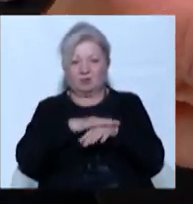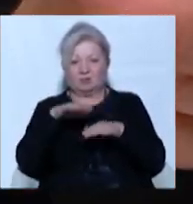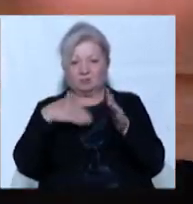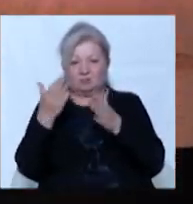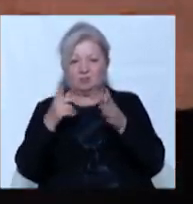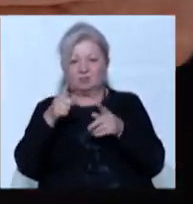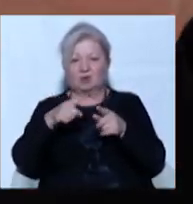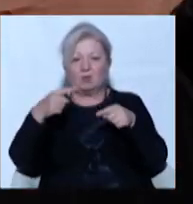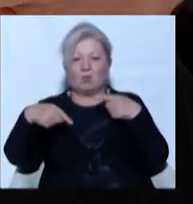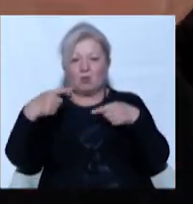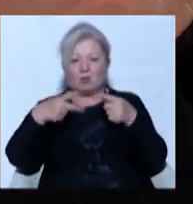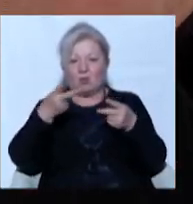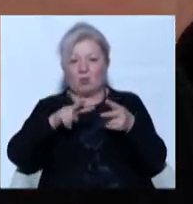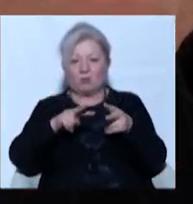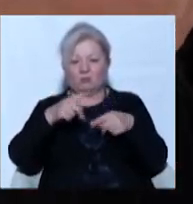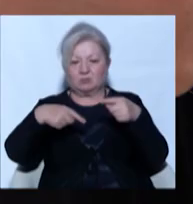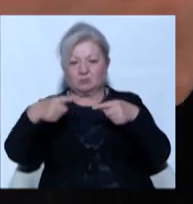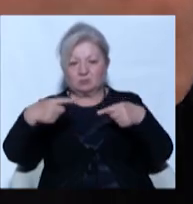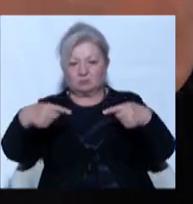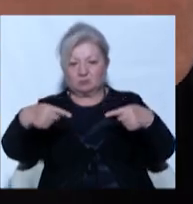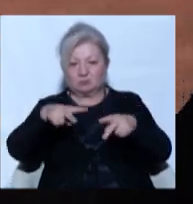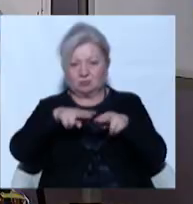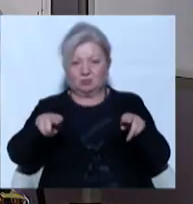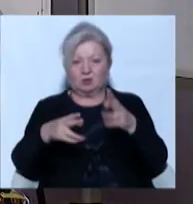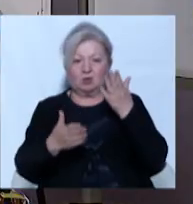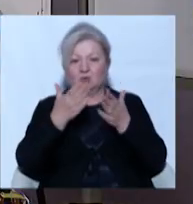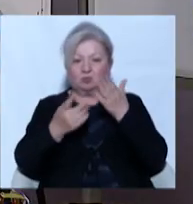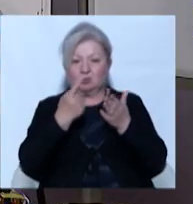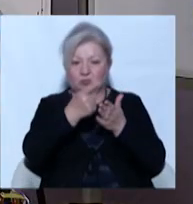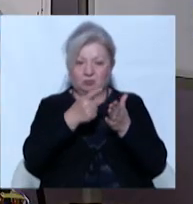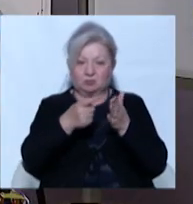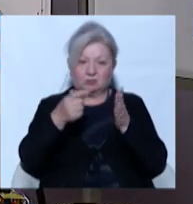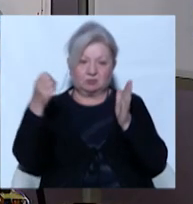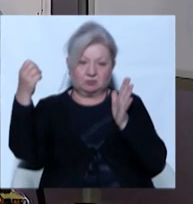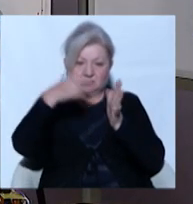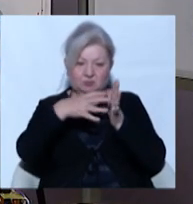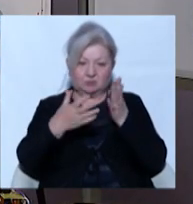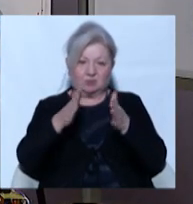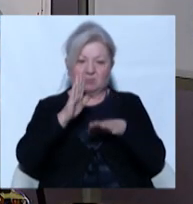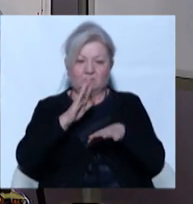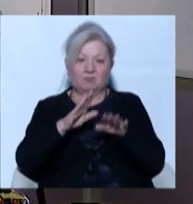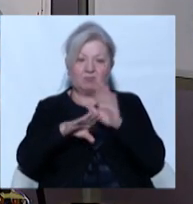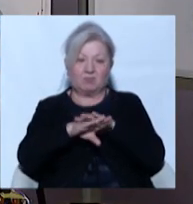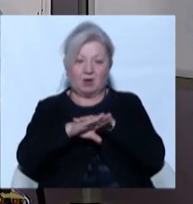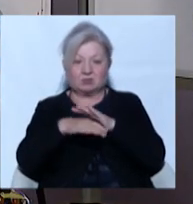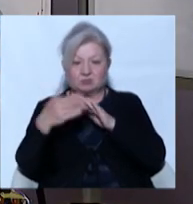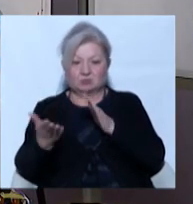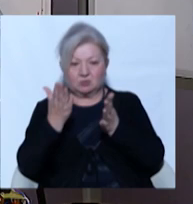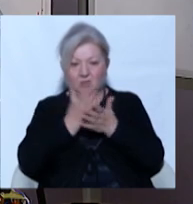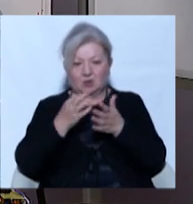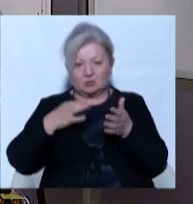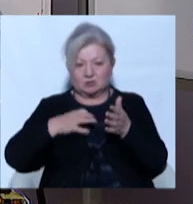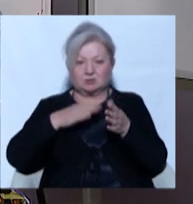აირეკლა ხელიდან ორივე მხარემ, ორი სენსორი აქვს მარჯვნივ და მარცხნივ და ორივე ბორბალი ტრიალებს